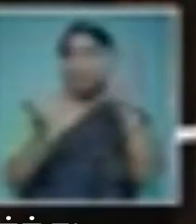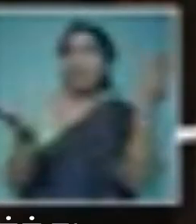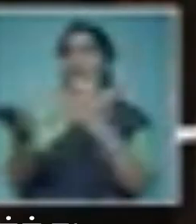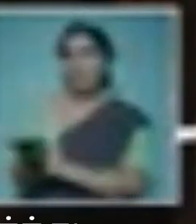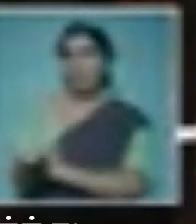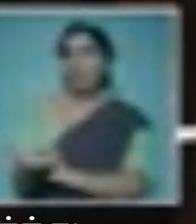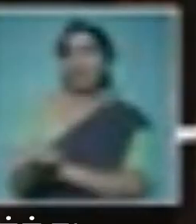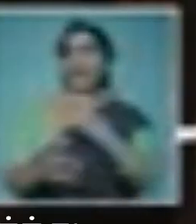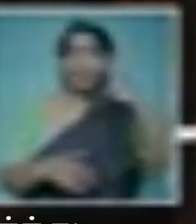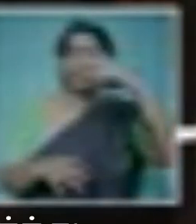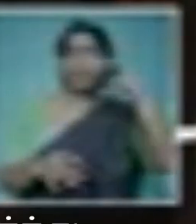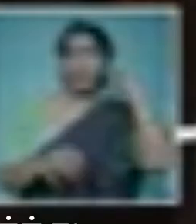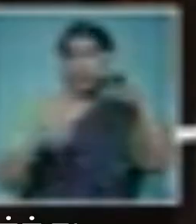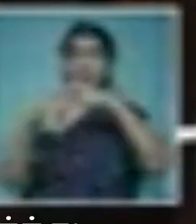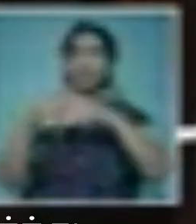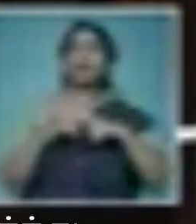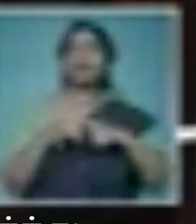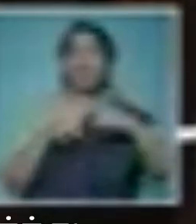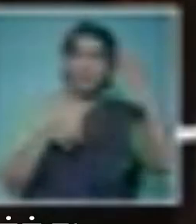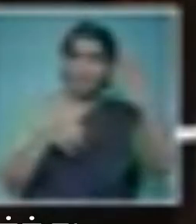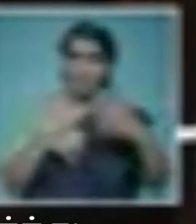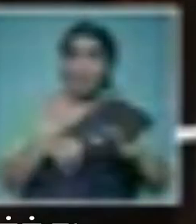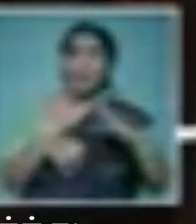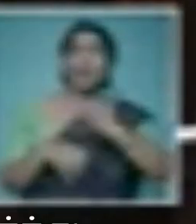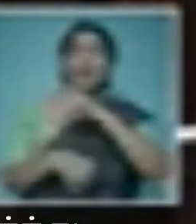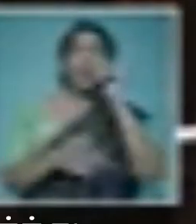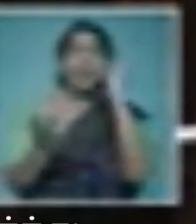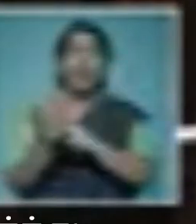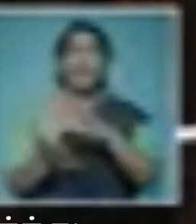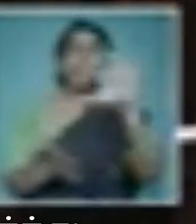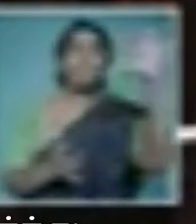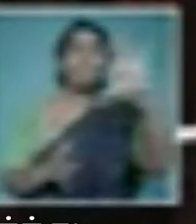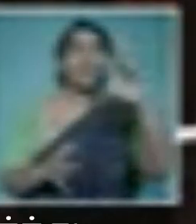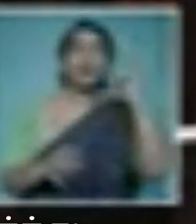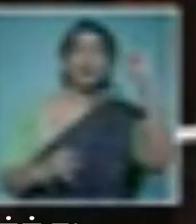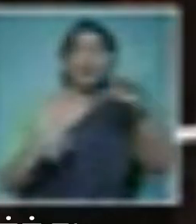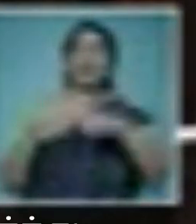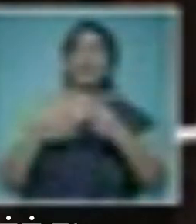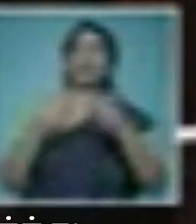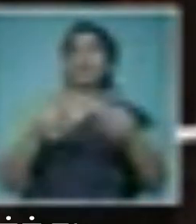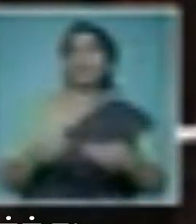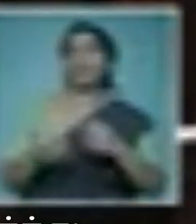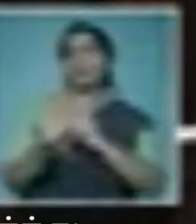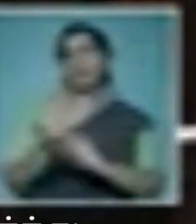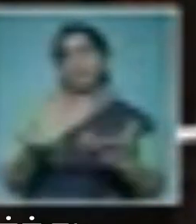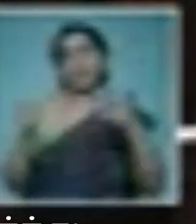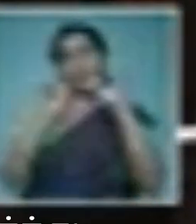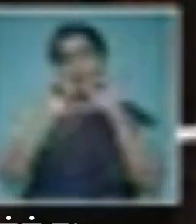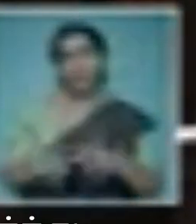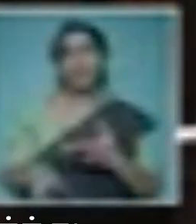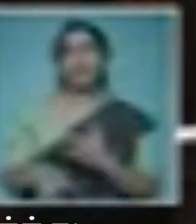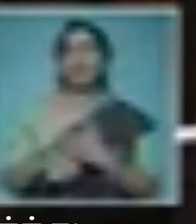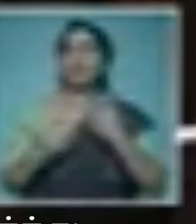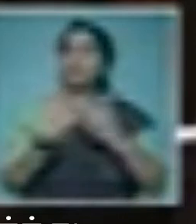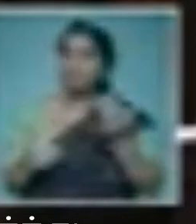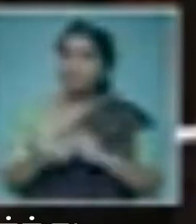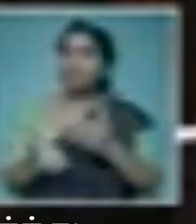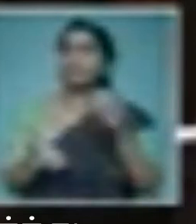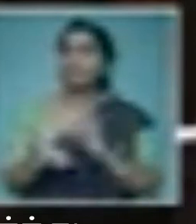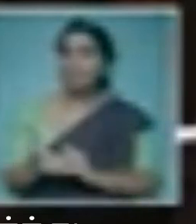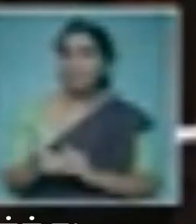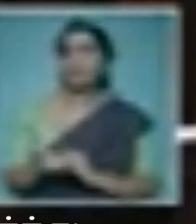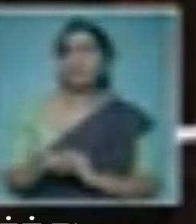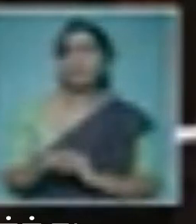දෙවන එලිසබත් රජින නැති උනේ පස්වෙන එලිසබත් රජිනගෙන් දුන්න ටැග්ග්ක් කියලා ලියලා තියෙනවා ඉතින් මේ වගේ දිගින් දිගටම තව කියනවනම්